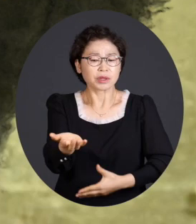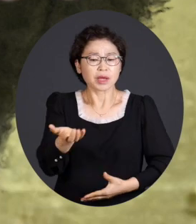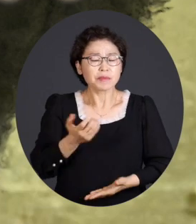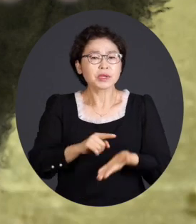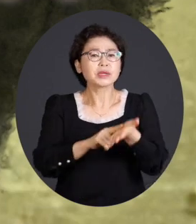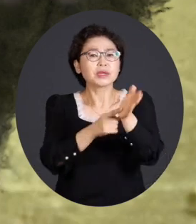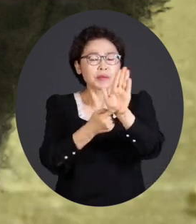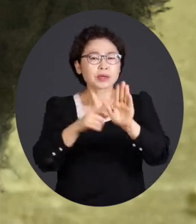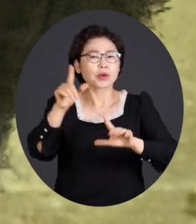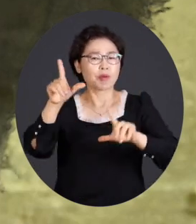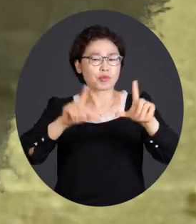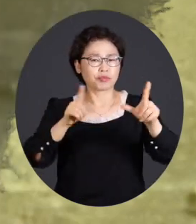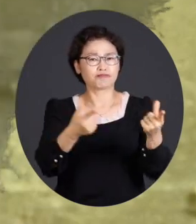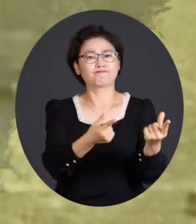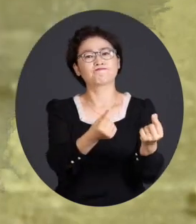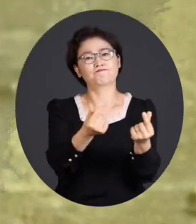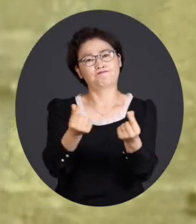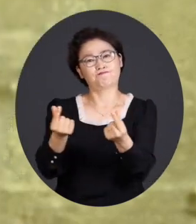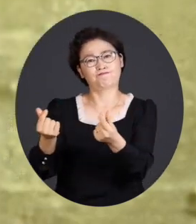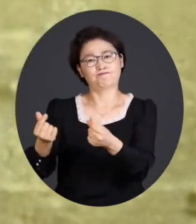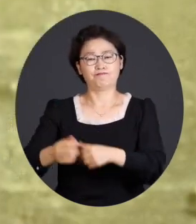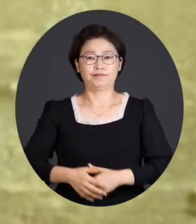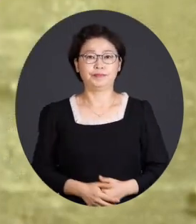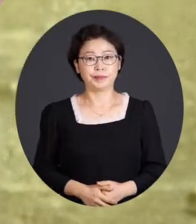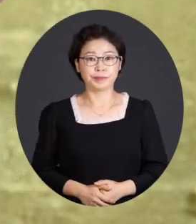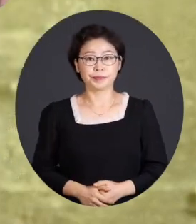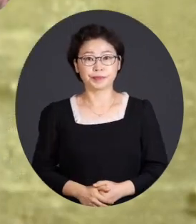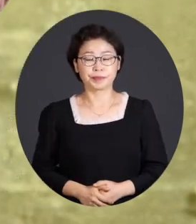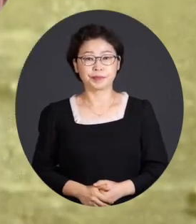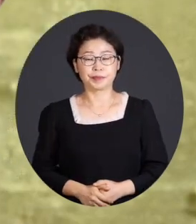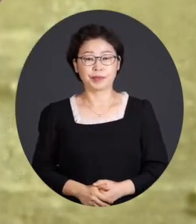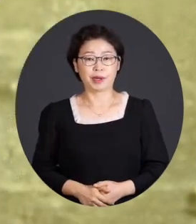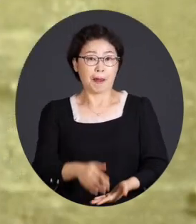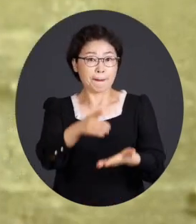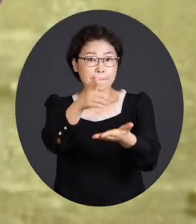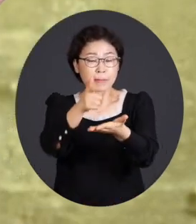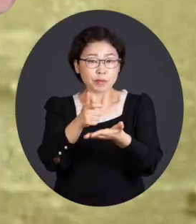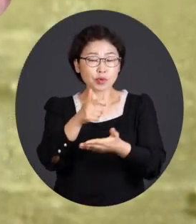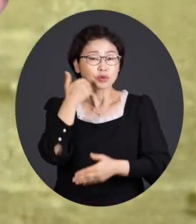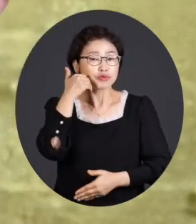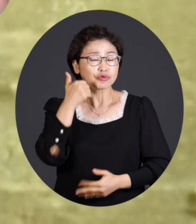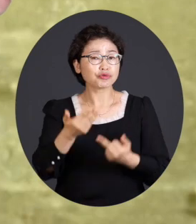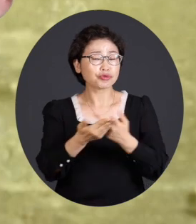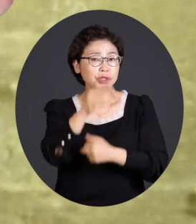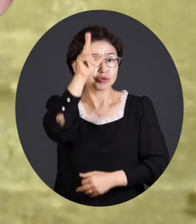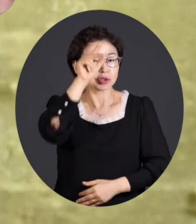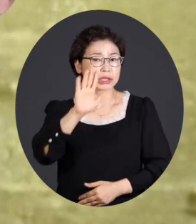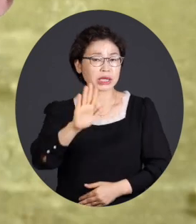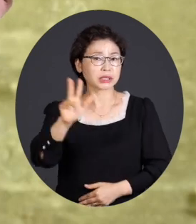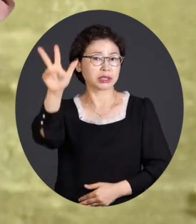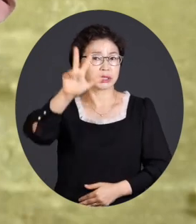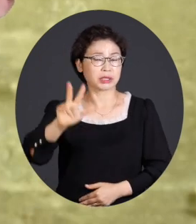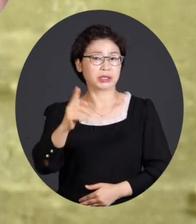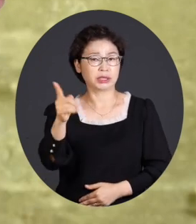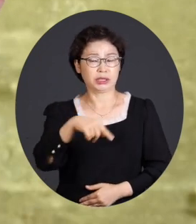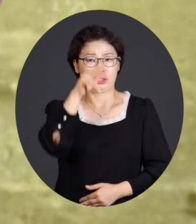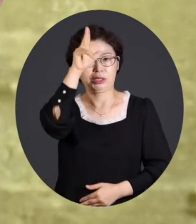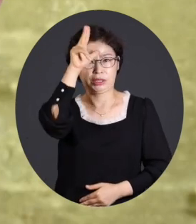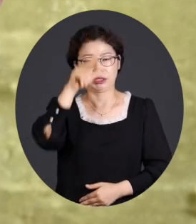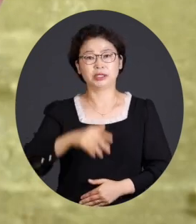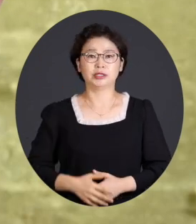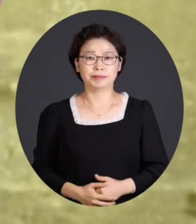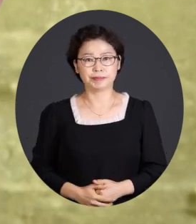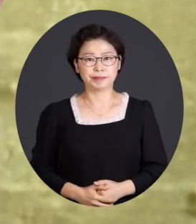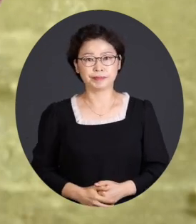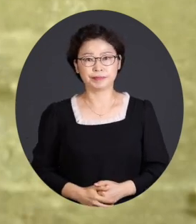예고편과도 같은 장면이었습니다. 이 발법 경찰관은 제주 경찰이 아닌 외지에서 온 응원